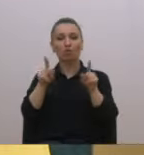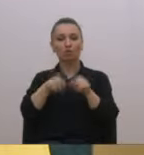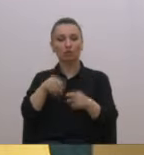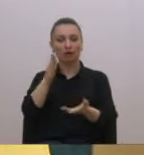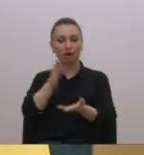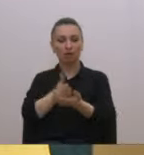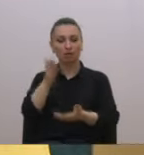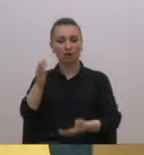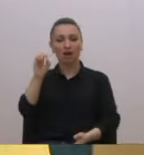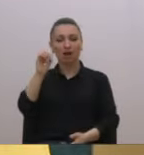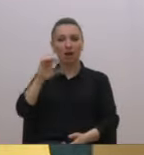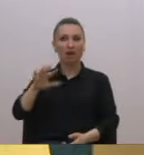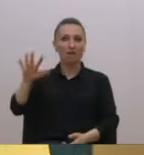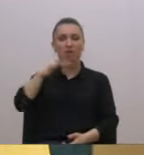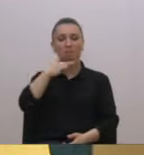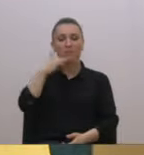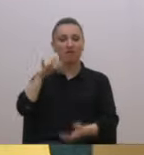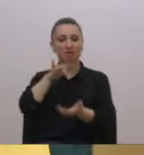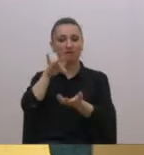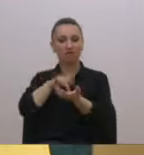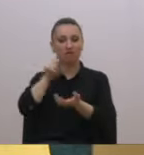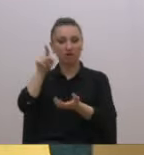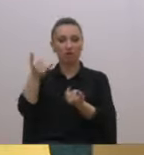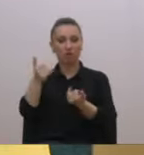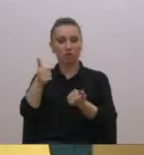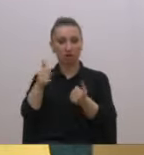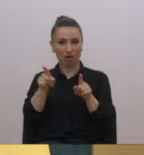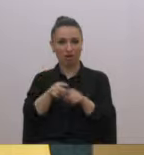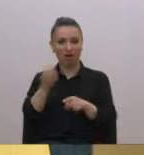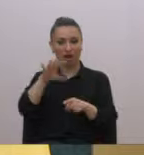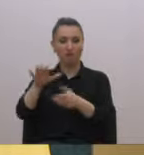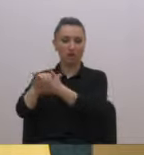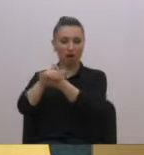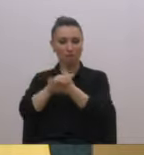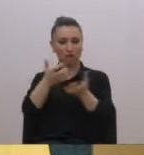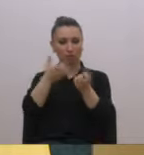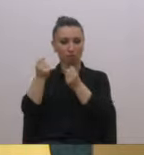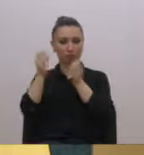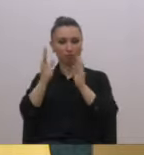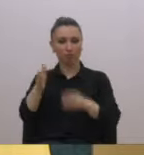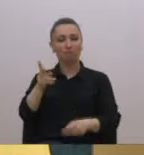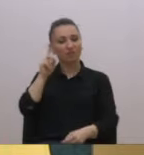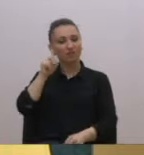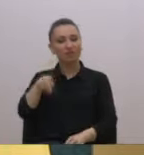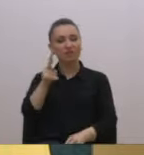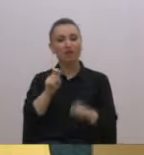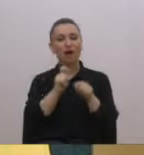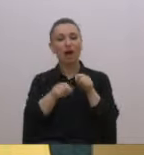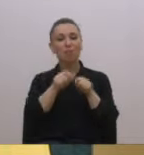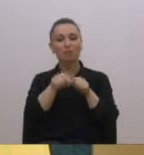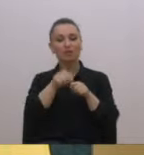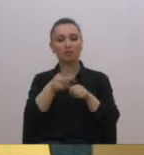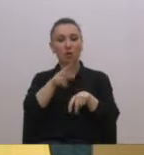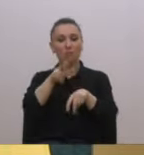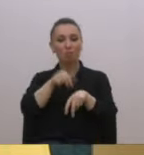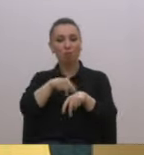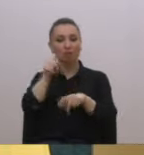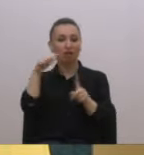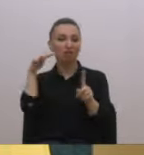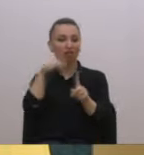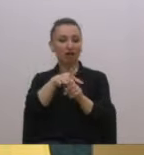მოქმედებს ევროპის ბევრ ქვეყანაში და როგორცაც ახლა იღებს ევროკავშირი. დიახ, ჩვენ გვეცოდინება, ვინ აფინანსებს ამას, რომ პოლიციელებზე